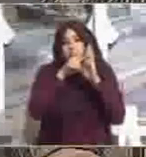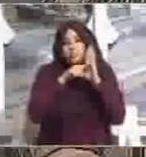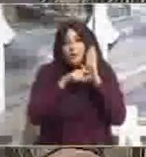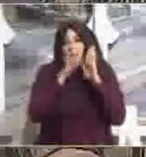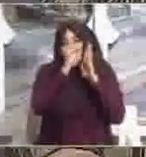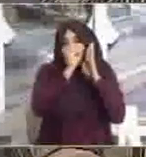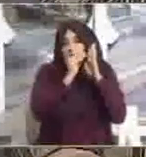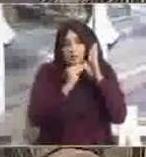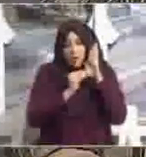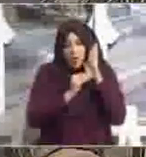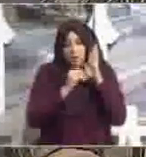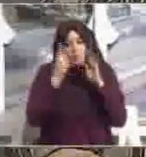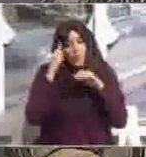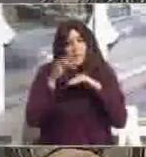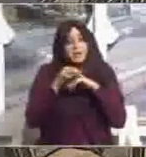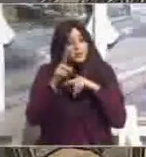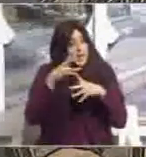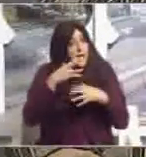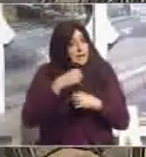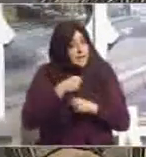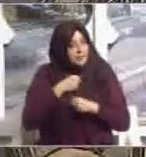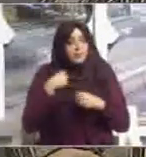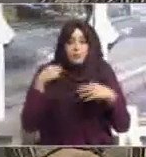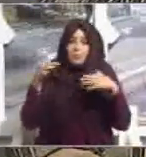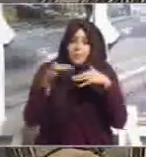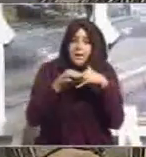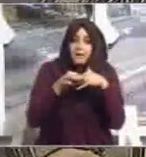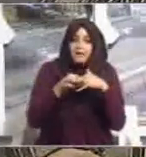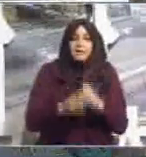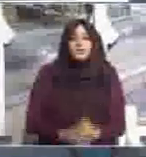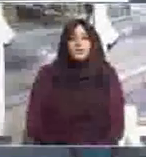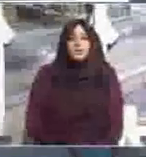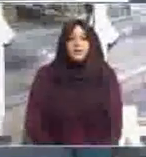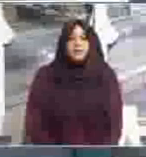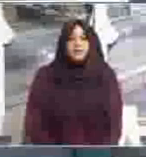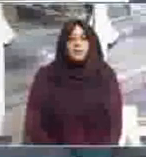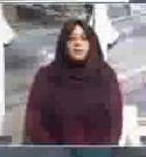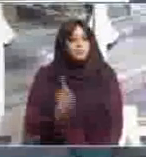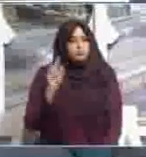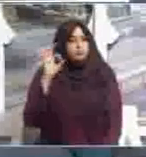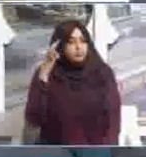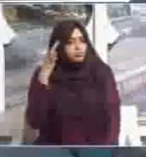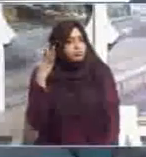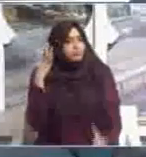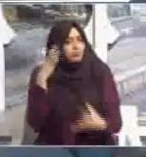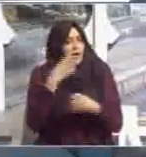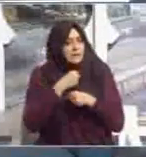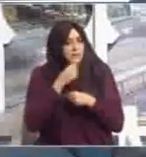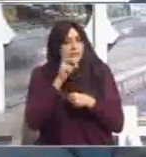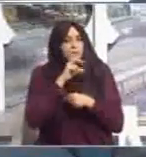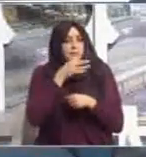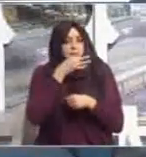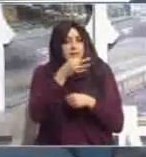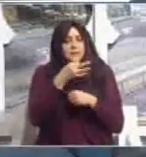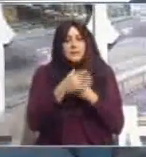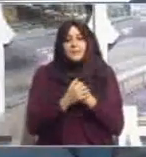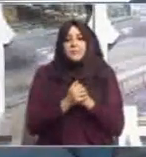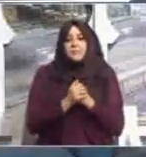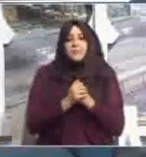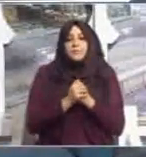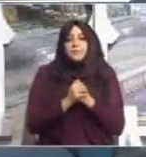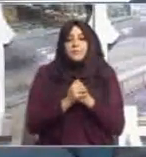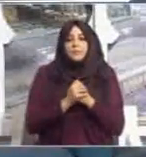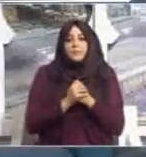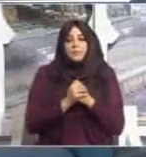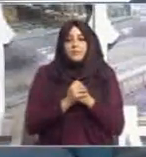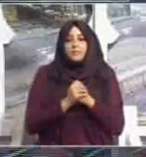الشروط انا باغي شرطهم اذا تقبليهم صح. ايه؟ قالت لي واه نقبل. ايه؟